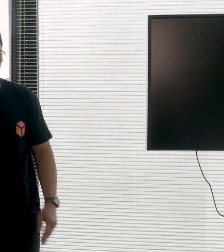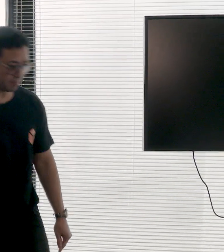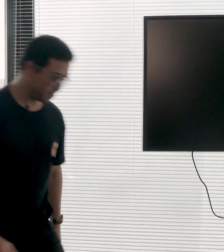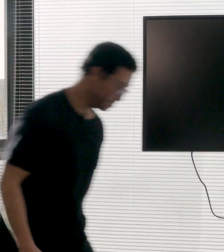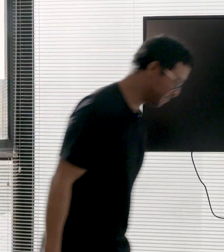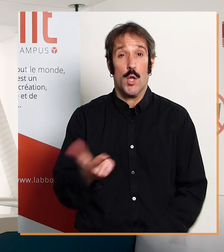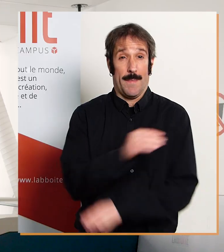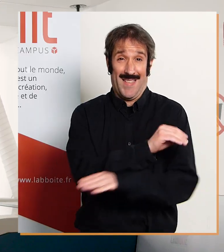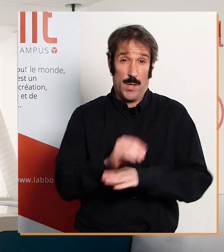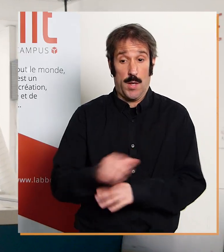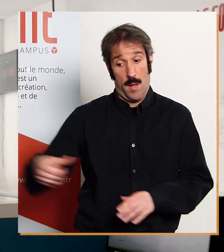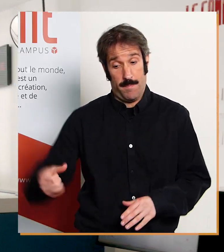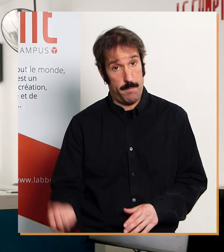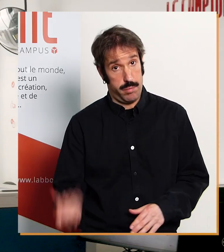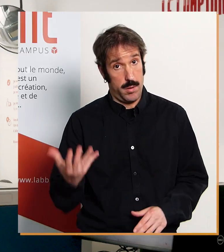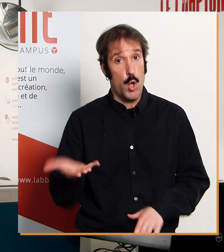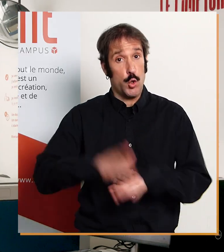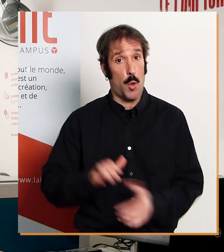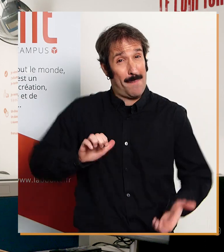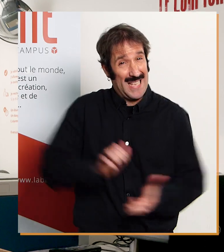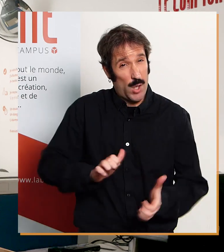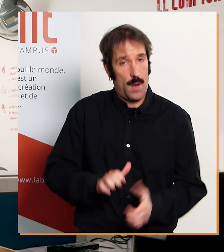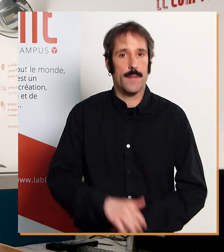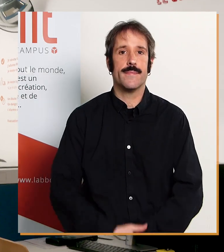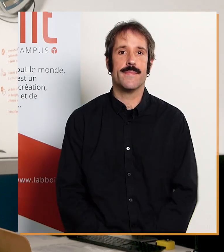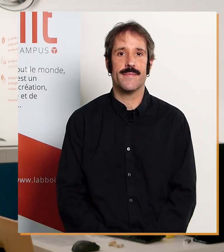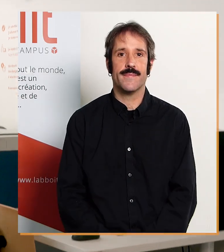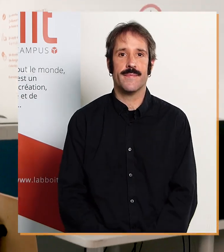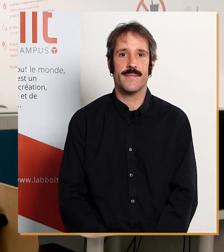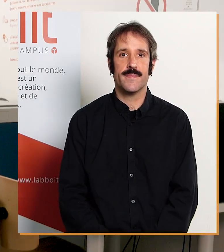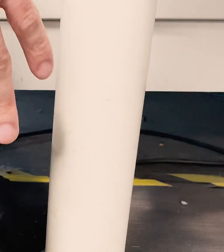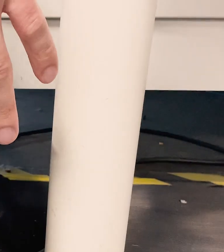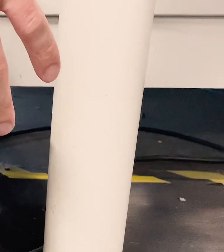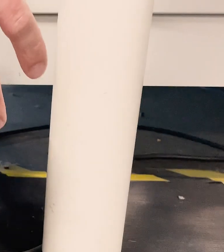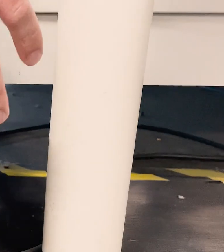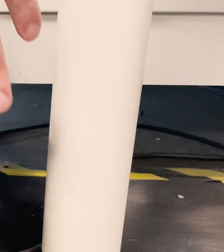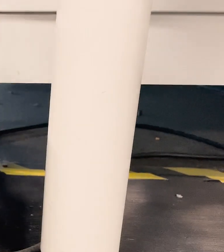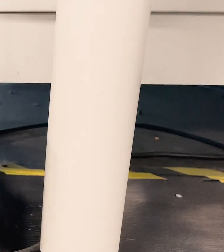il n'y a plus qu'à. J'allume le dernier organe de sécurité, l'ussurpresseur ici.